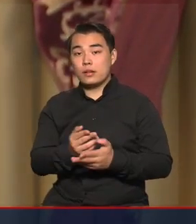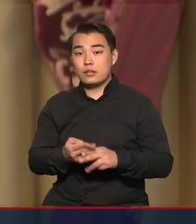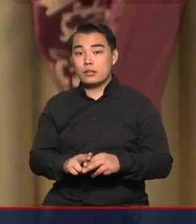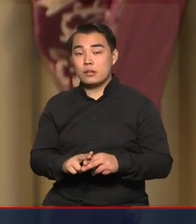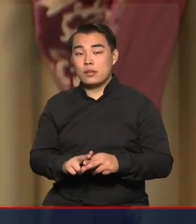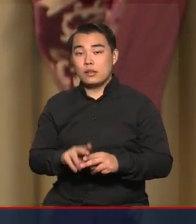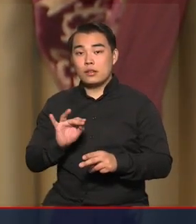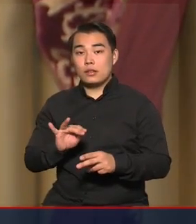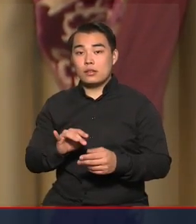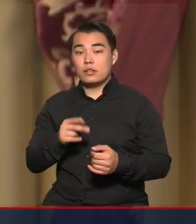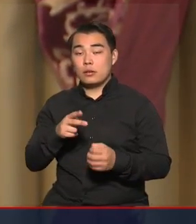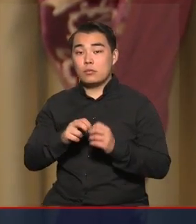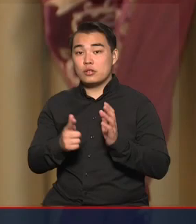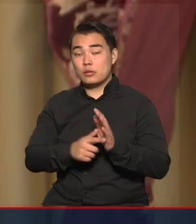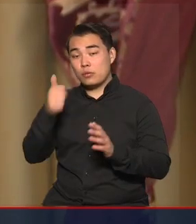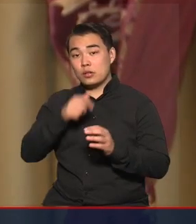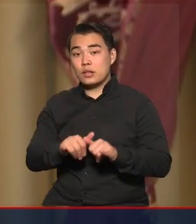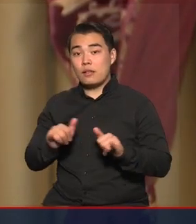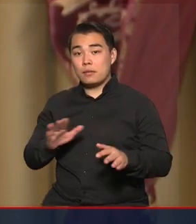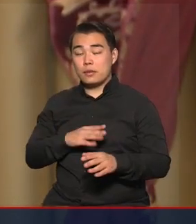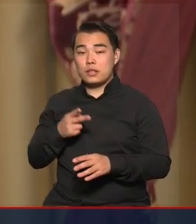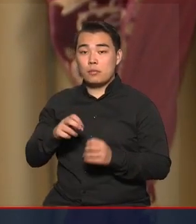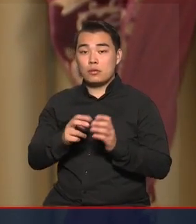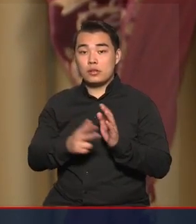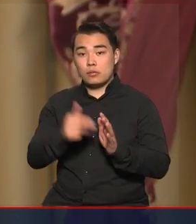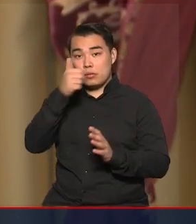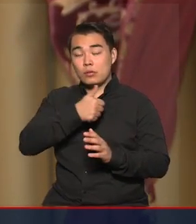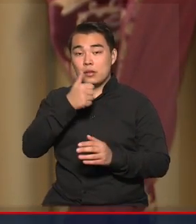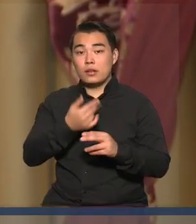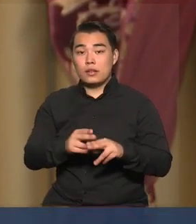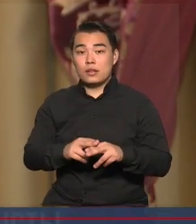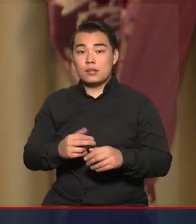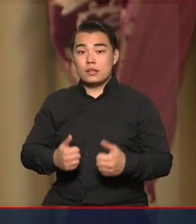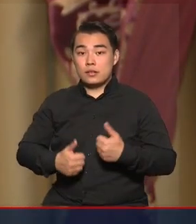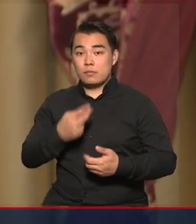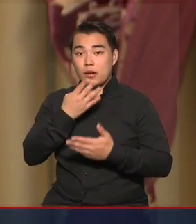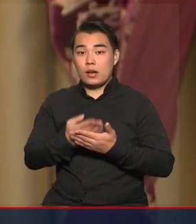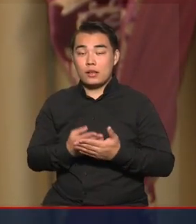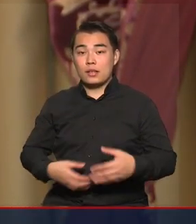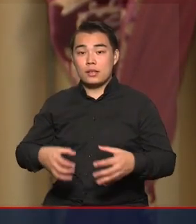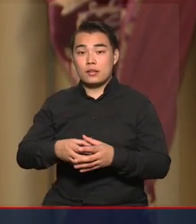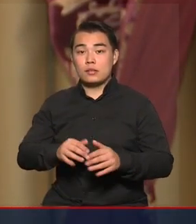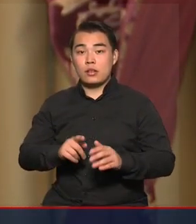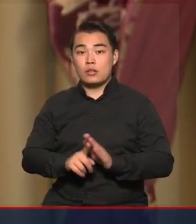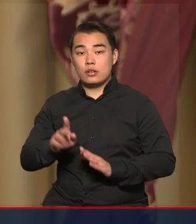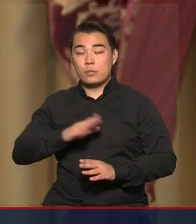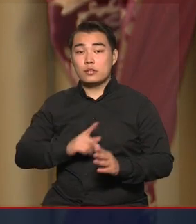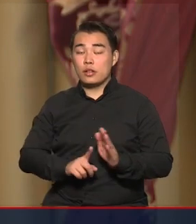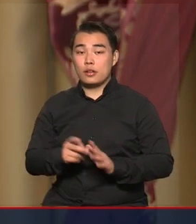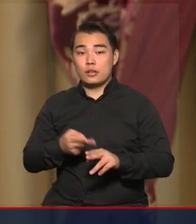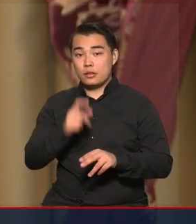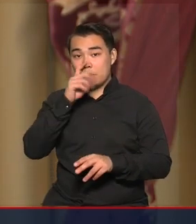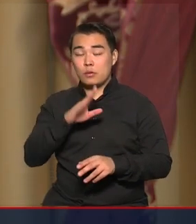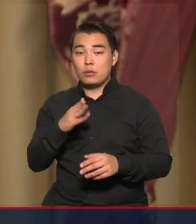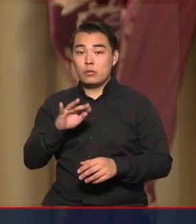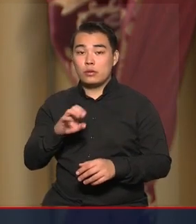елімізде киберспорт 2017 жылдан дамы бастады. 2018 жылы киберспортты дамыту федерациясы құрылды. Бастамамыз жаман емес. Былтыр